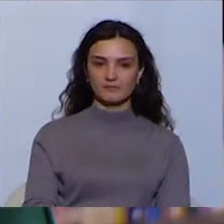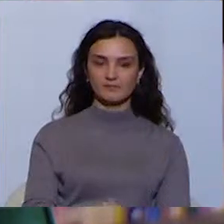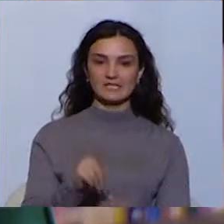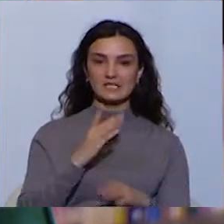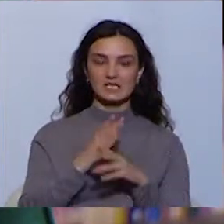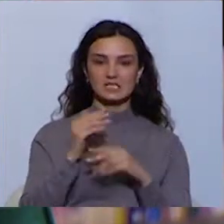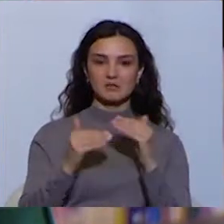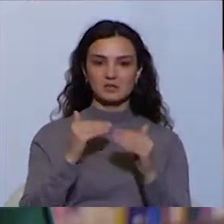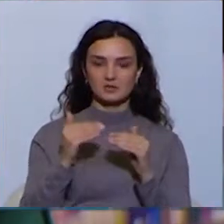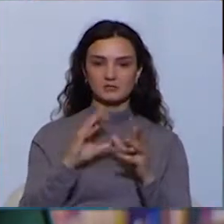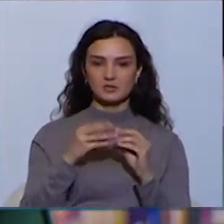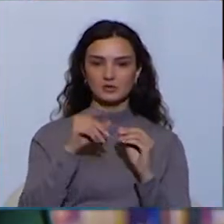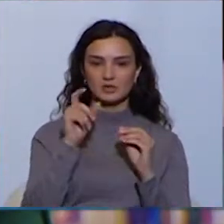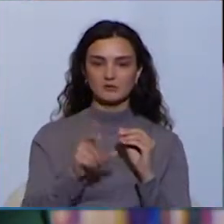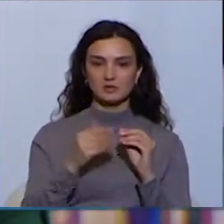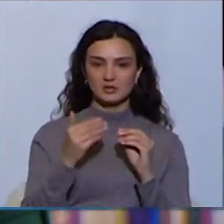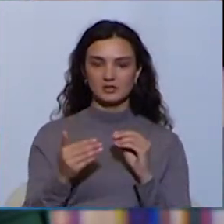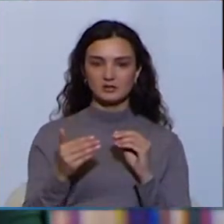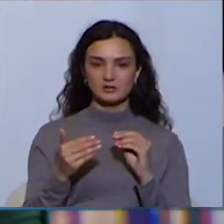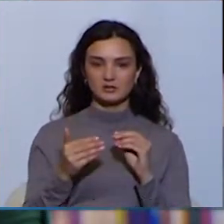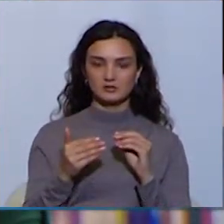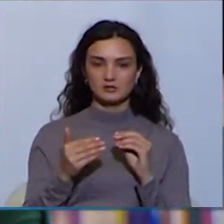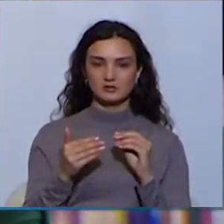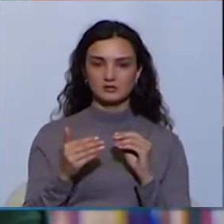ზოგადად ადამიანის სოციალური